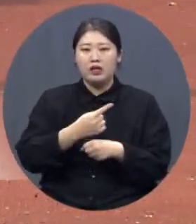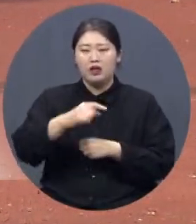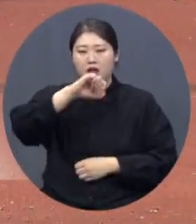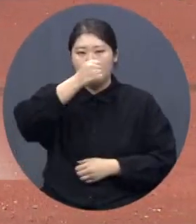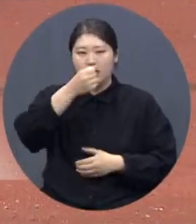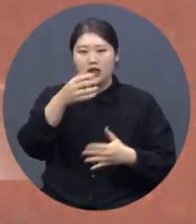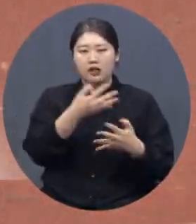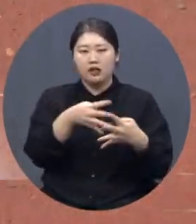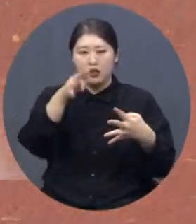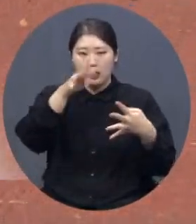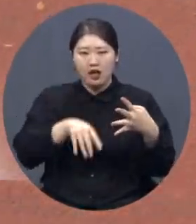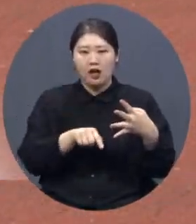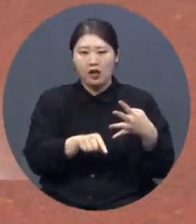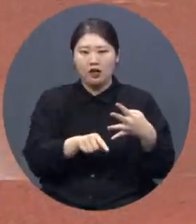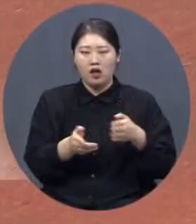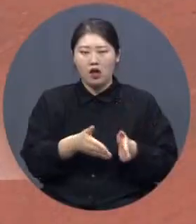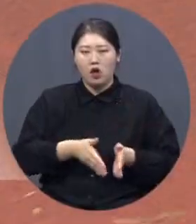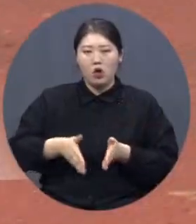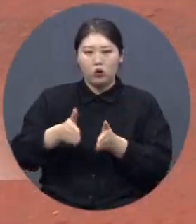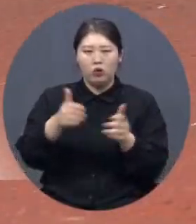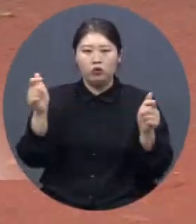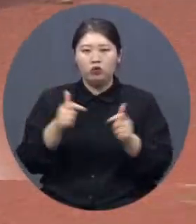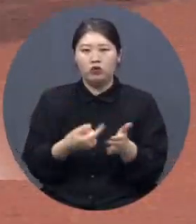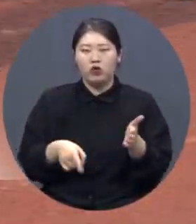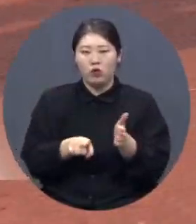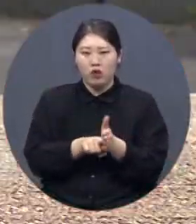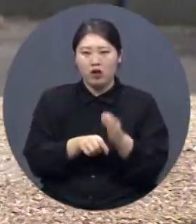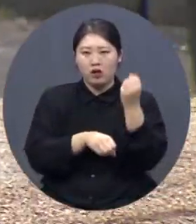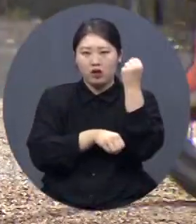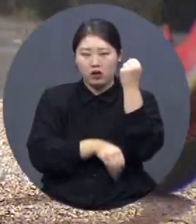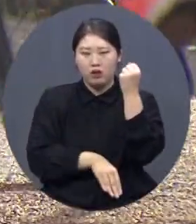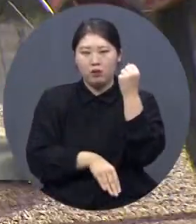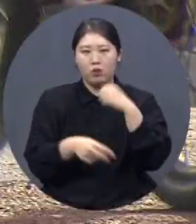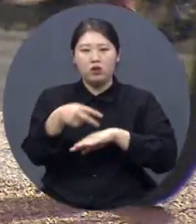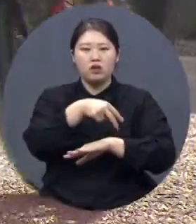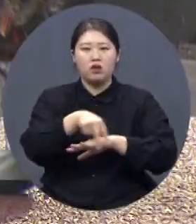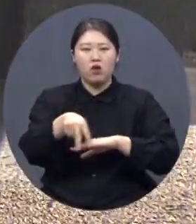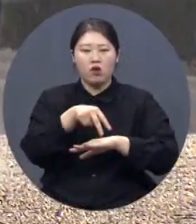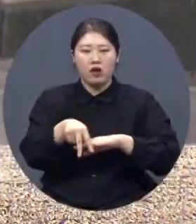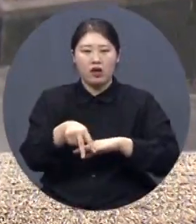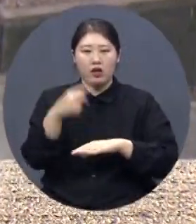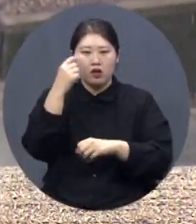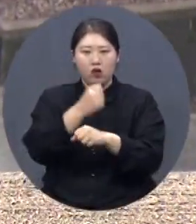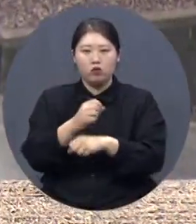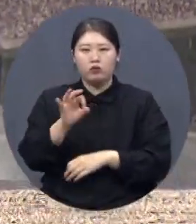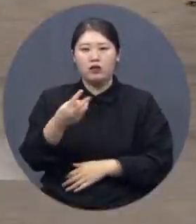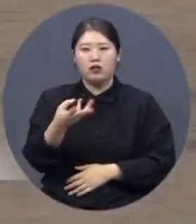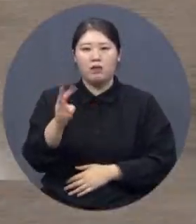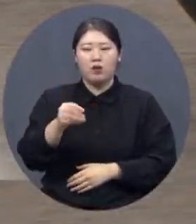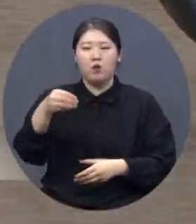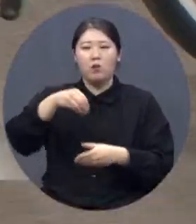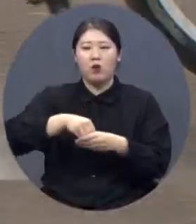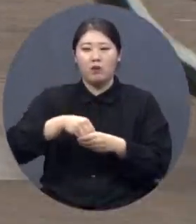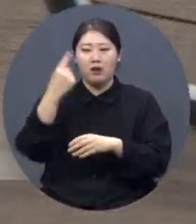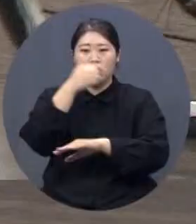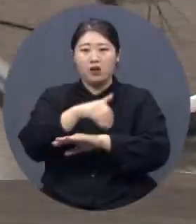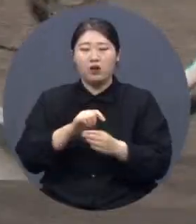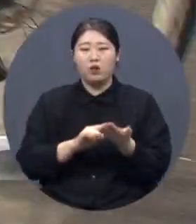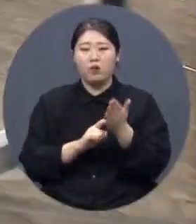안에 연삼로 도로 다이어트 사업을 위한 기본 및 실시 설계 용역비 3억 원을 신규 반영하기로